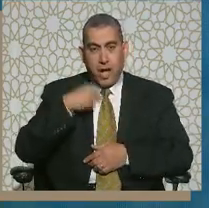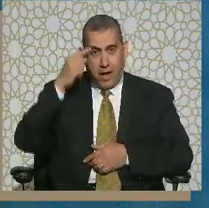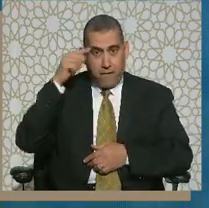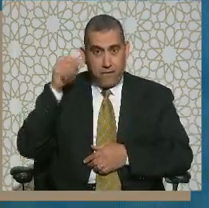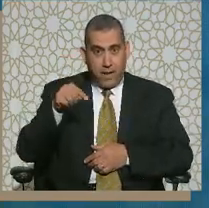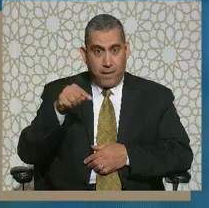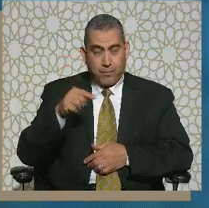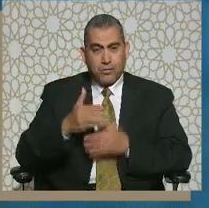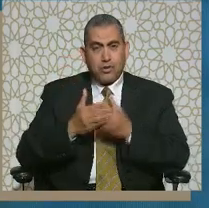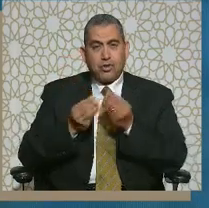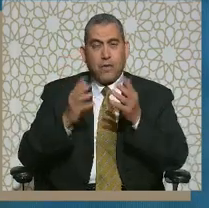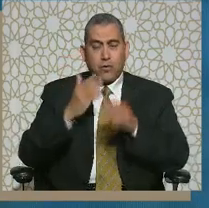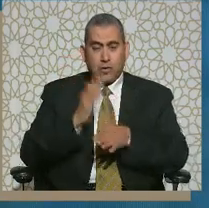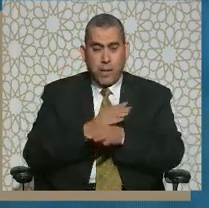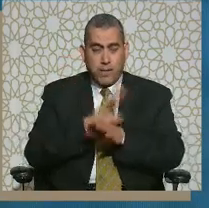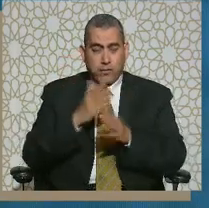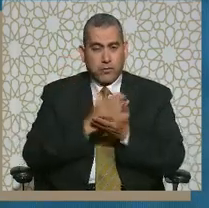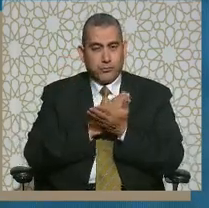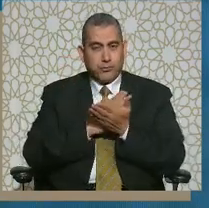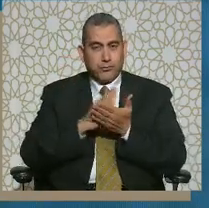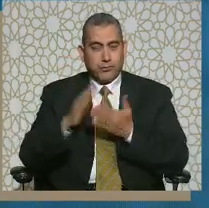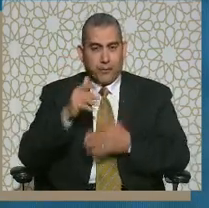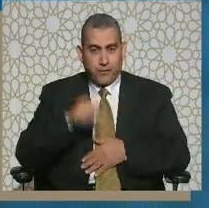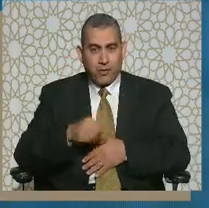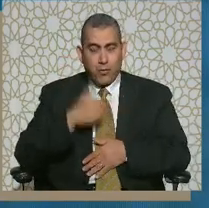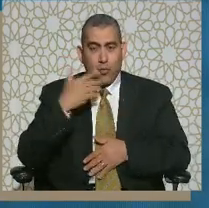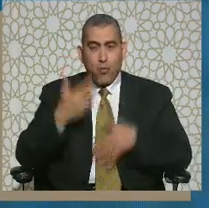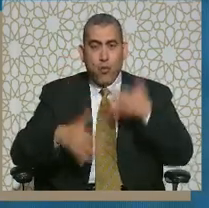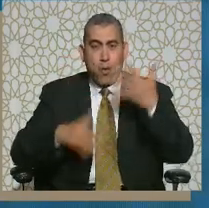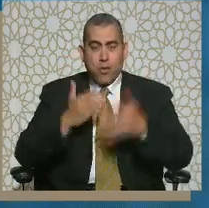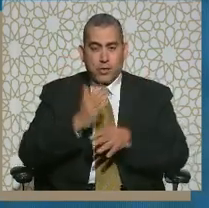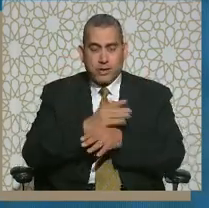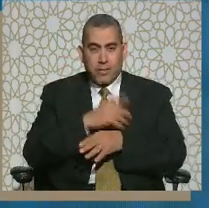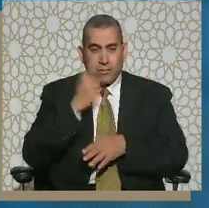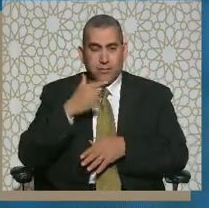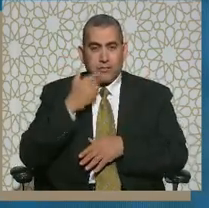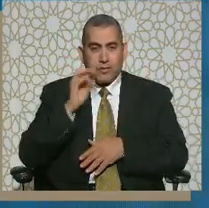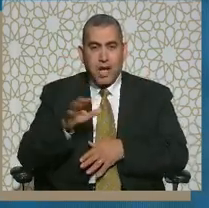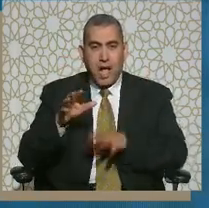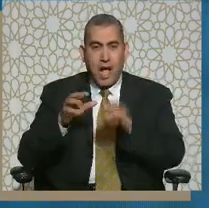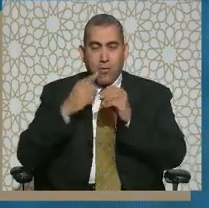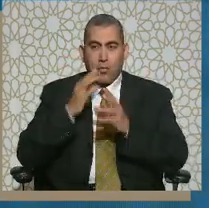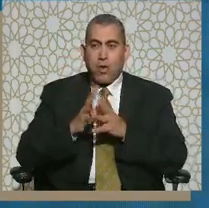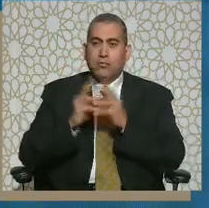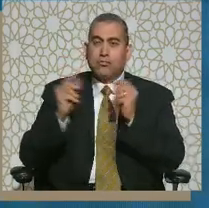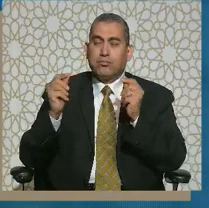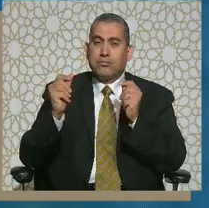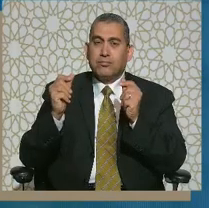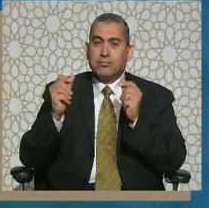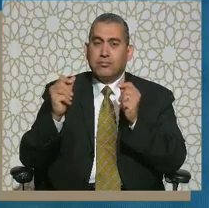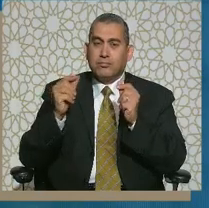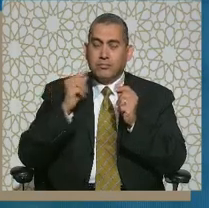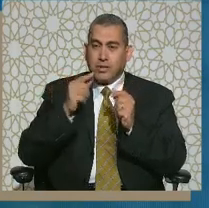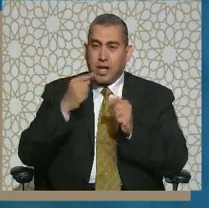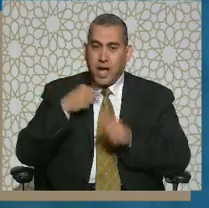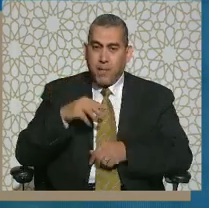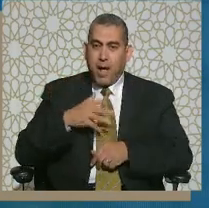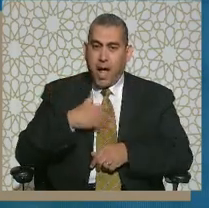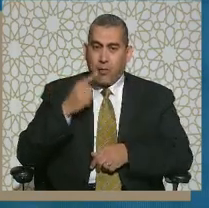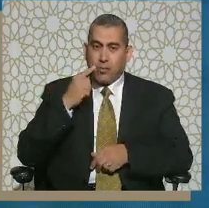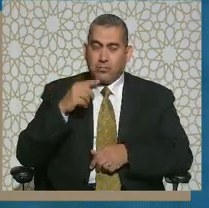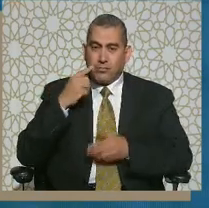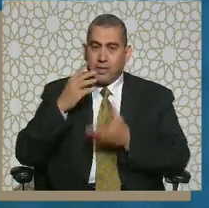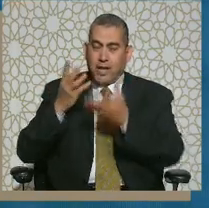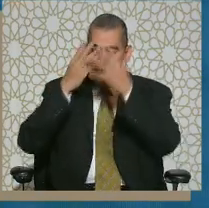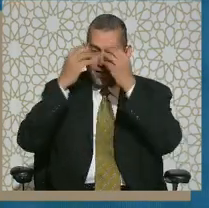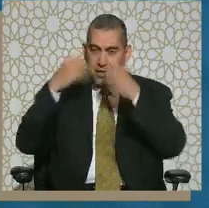يزيل كتير من الاوجاع لكن سبب مهم من اسباب الوجع الفقر ان احنا اعتبرنا ان احبابنا كمان هم اللي بيدونا المعنى